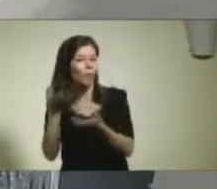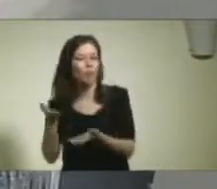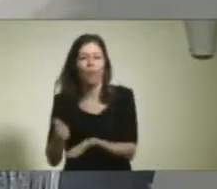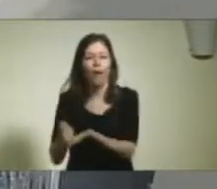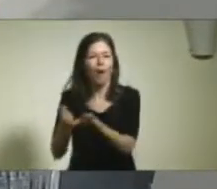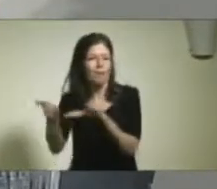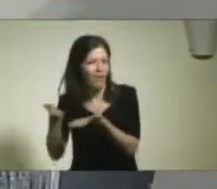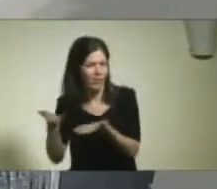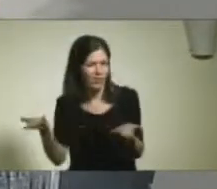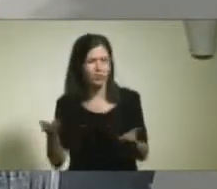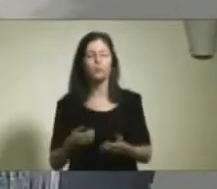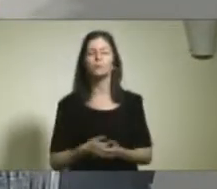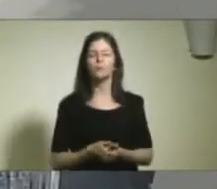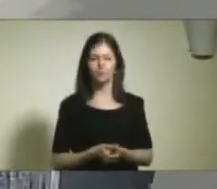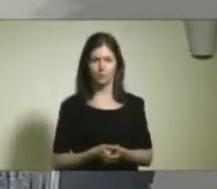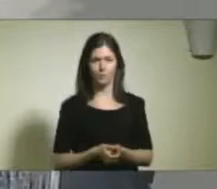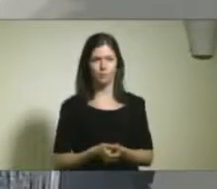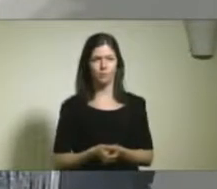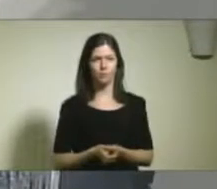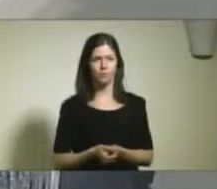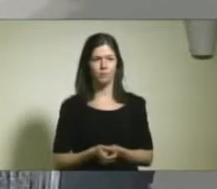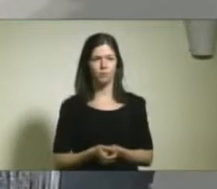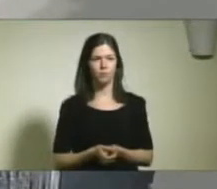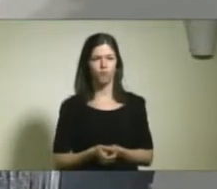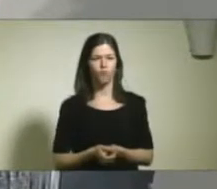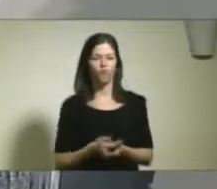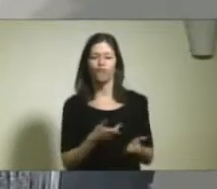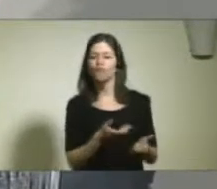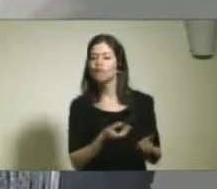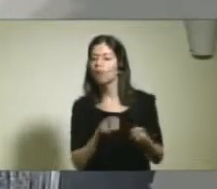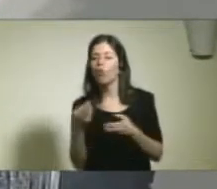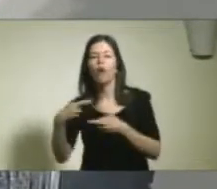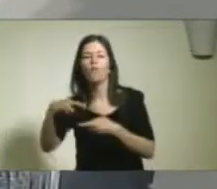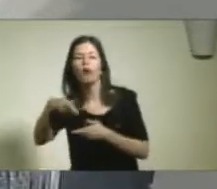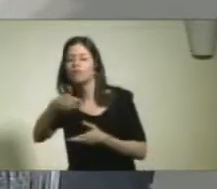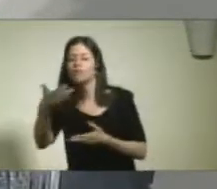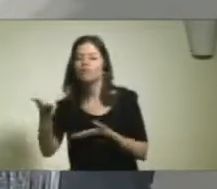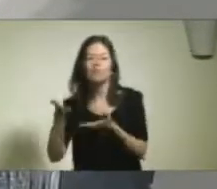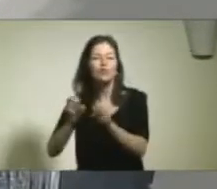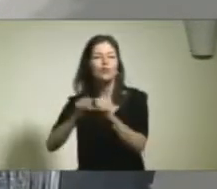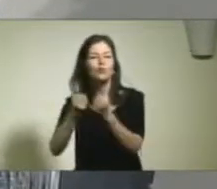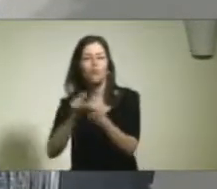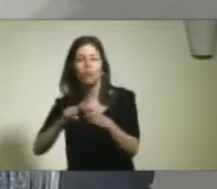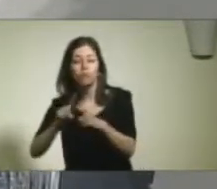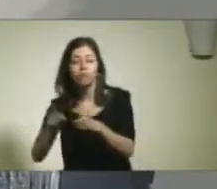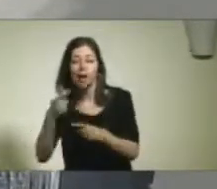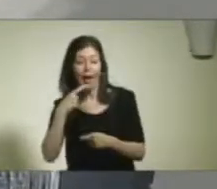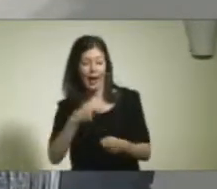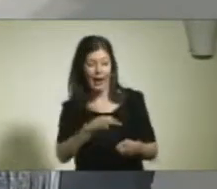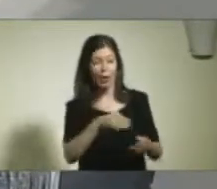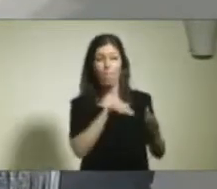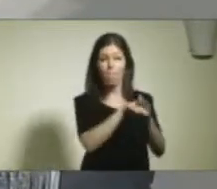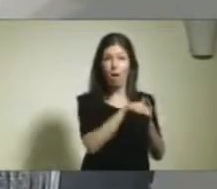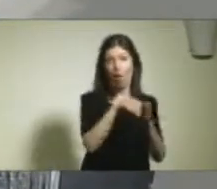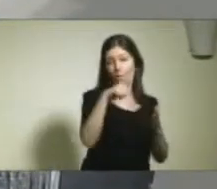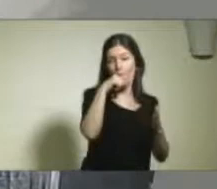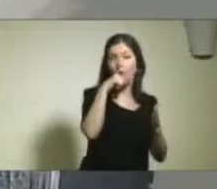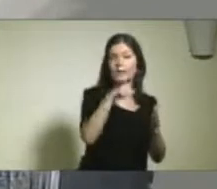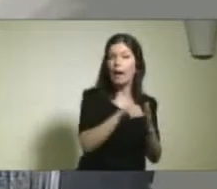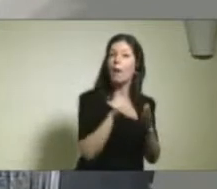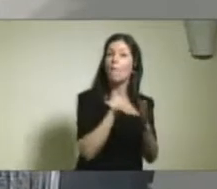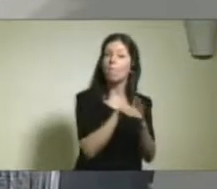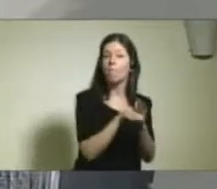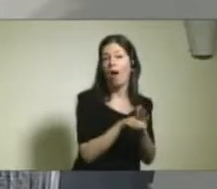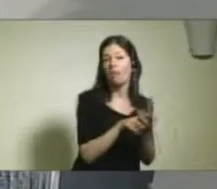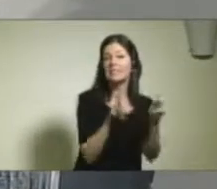contre, on n'a pas d'aide, c'est une initiative de la Banque postale, de la Banque citoyenne pour être plus proche des gens